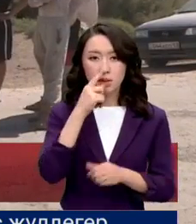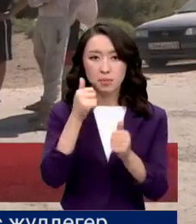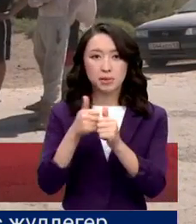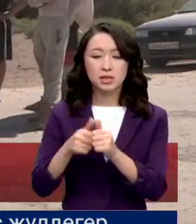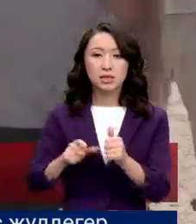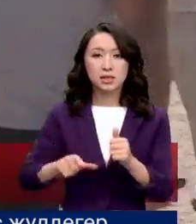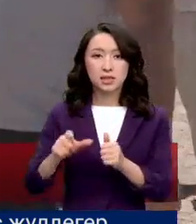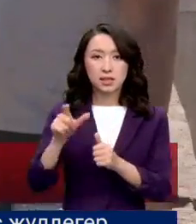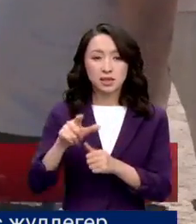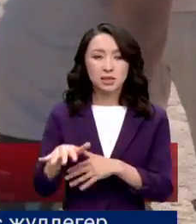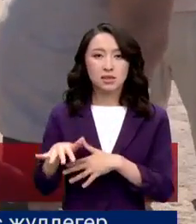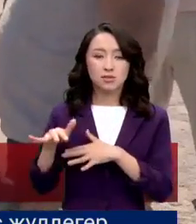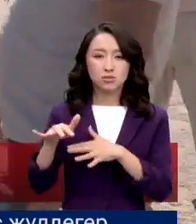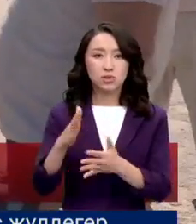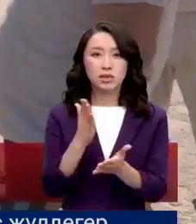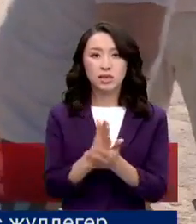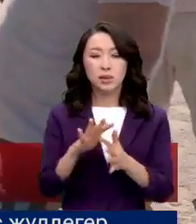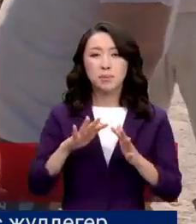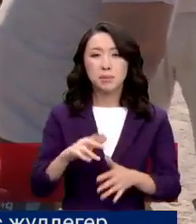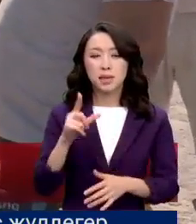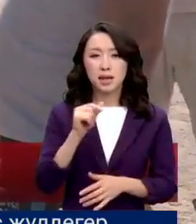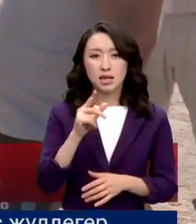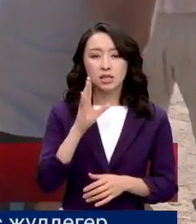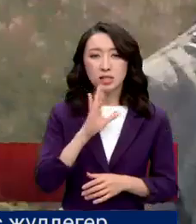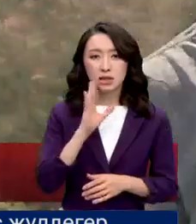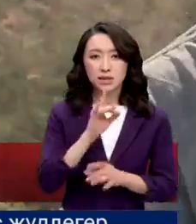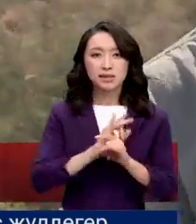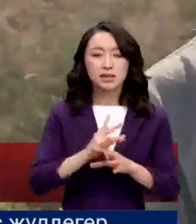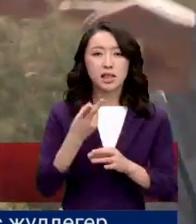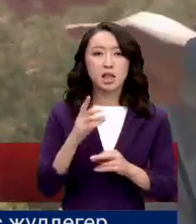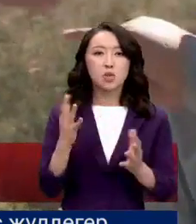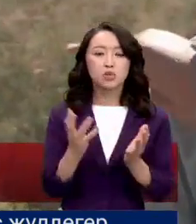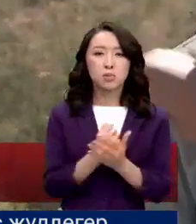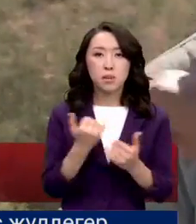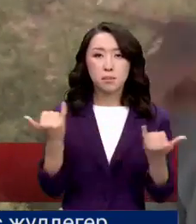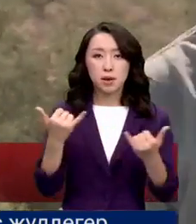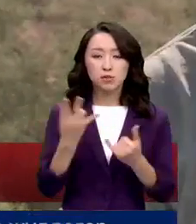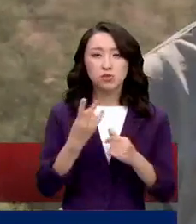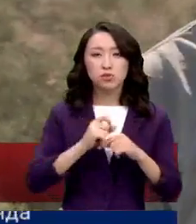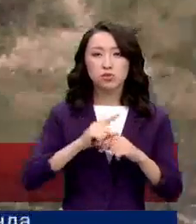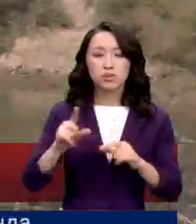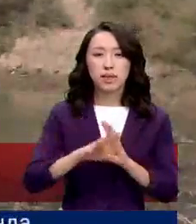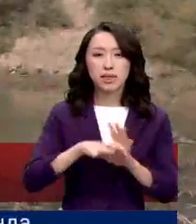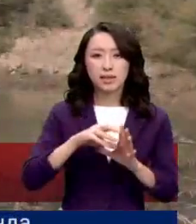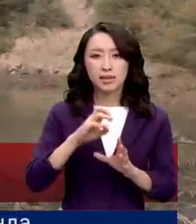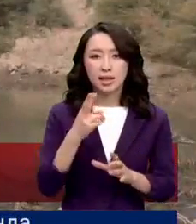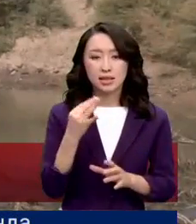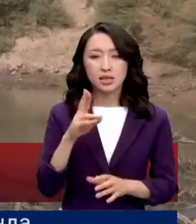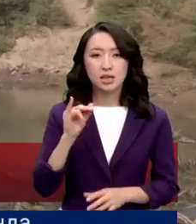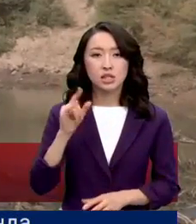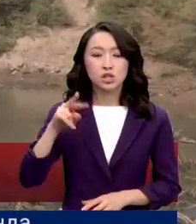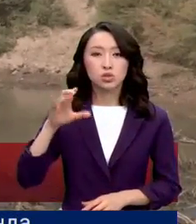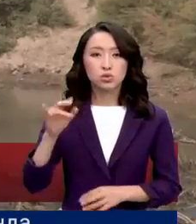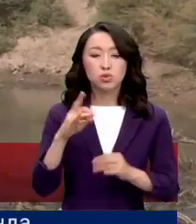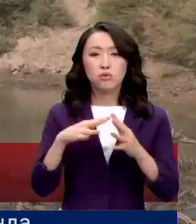ближайших реках Буген и Караспан. В местном Казватхозе заявляют, что для успешного полива нужно запустить насосную станцию Кызылсу. Вот